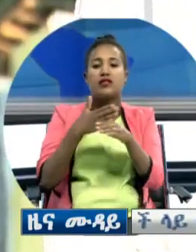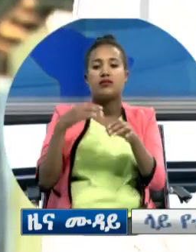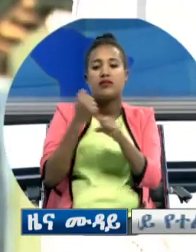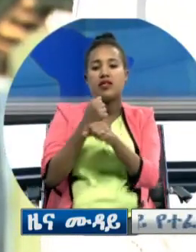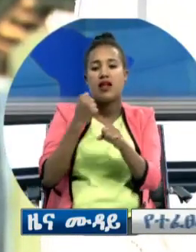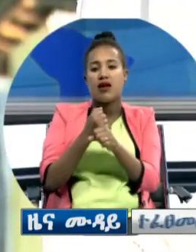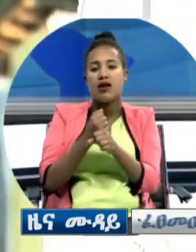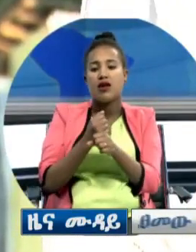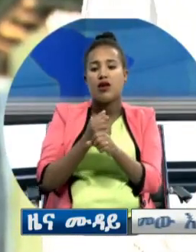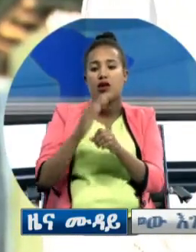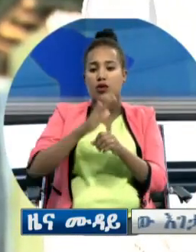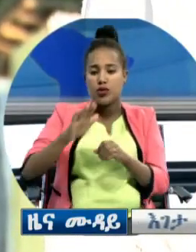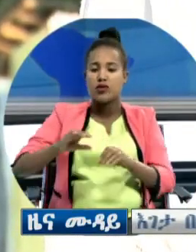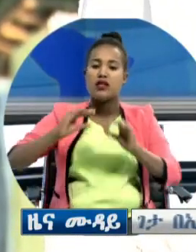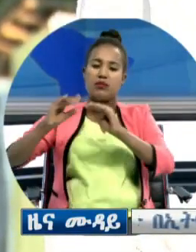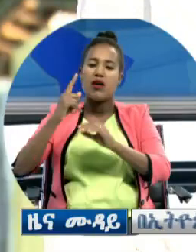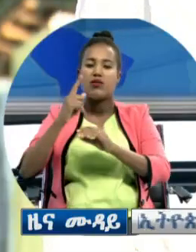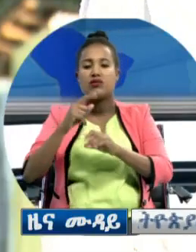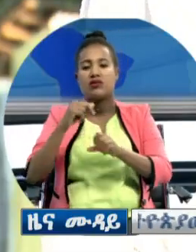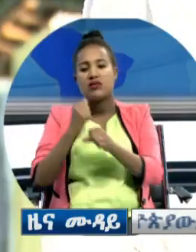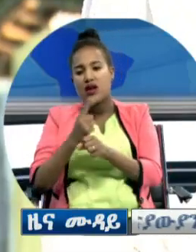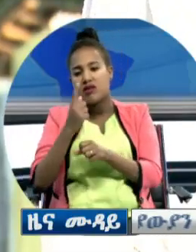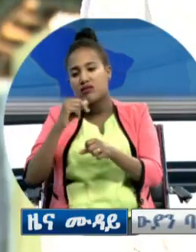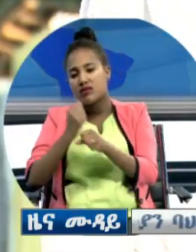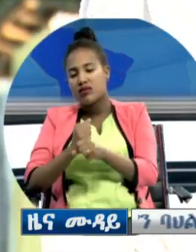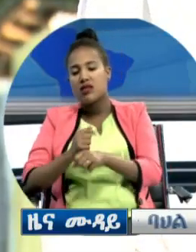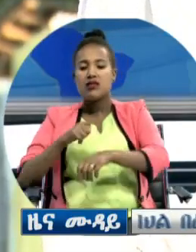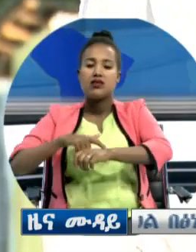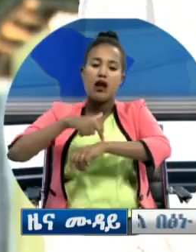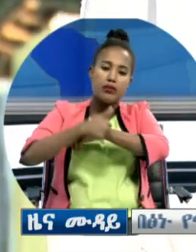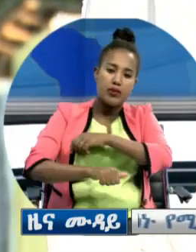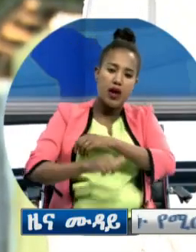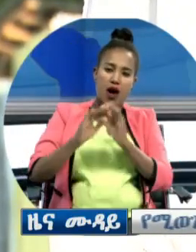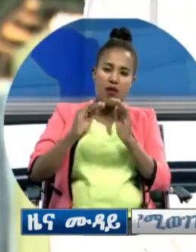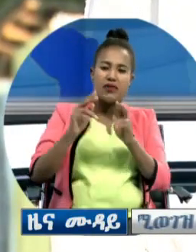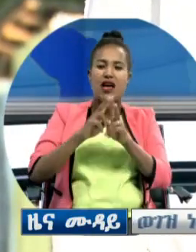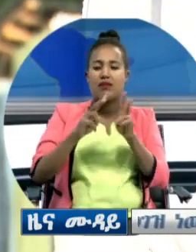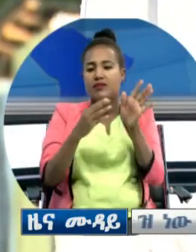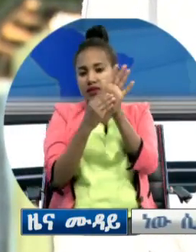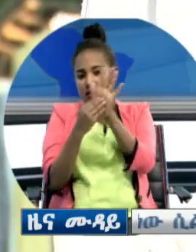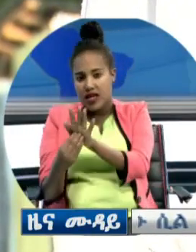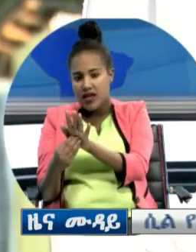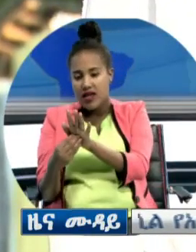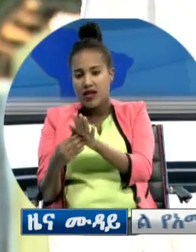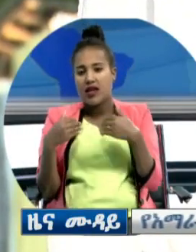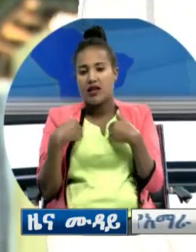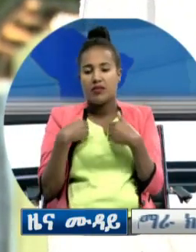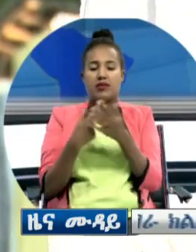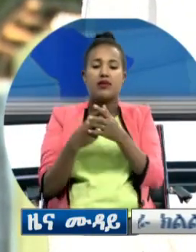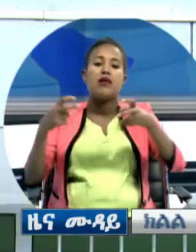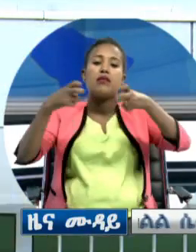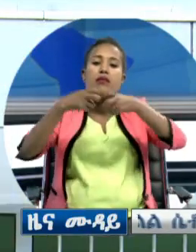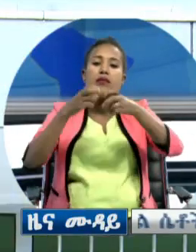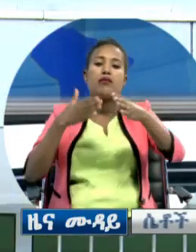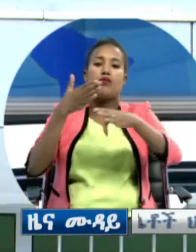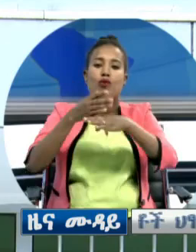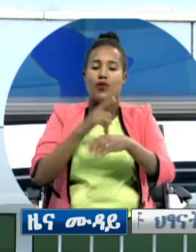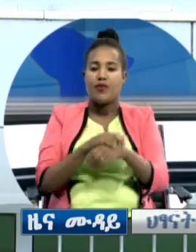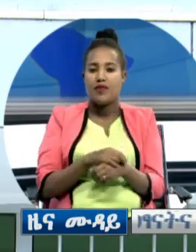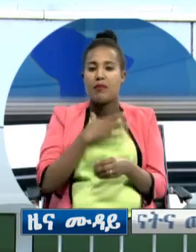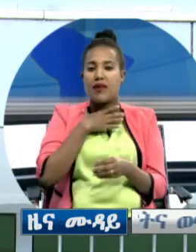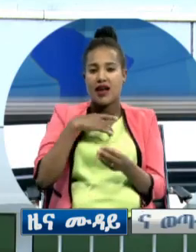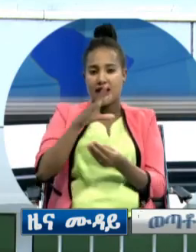አስተምራለሁ። ከዛ አንዱን ስለው አንዱ ይቀራል ስራ የሚረፍድብኛል። አሁን በጣም ጫና ያለብን ሴት ላይ ነው በመብራት በኩል ማለት ነው። በአማራ